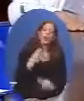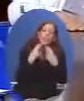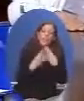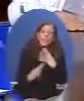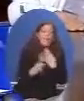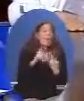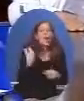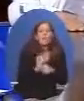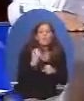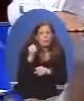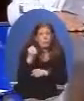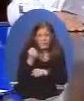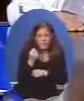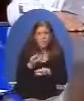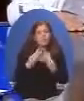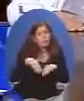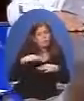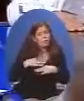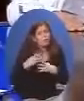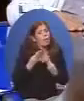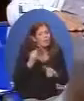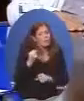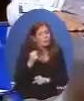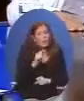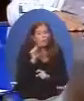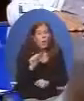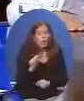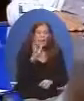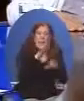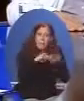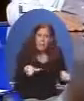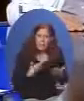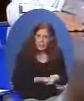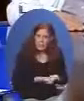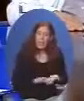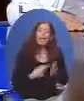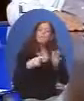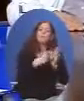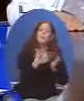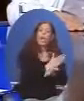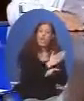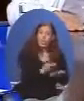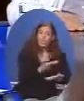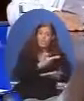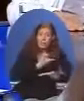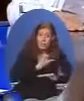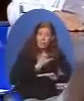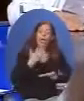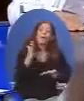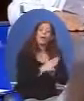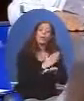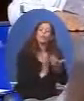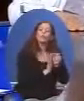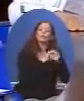בעובדים הסוציאליים, במשפחה שלי יש הרבה עובדים סוציאליים, אלא להתנקם בילדים, משום שההחלטות שתתקבלנה הן החלטות